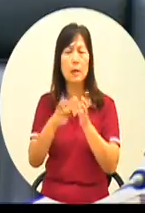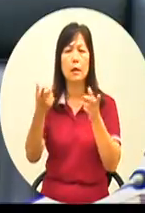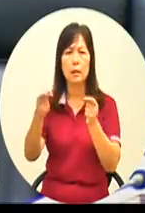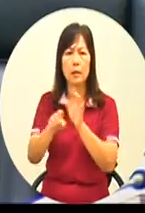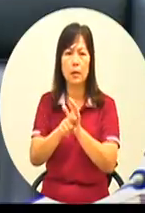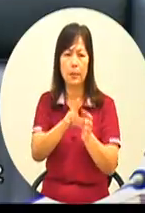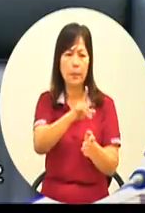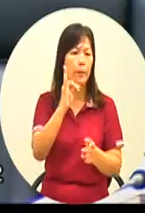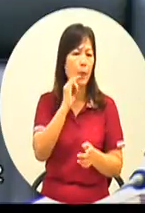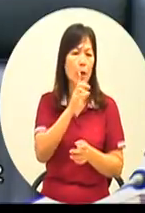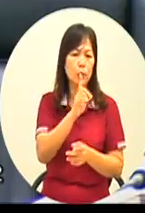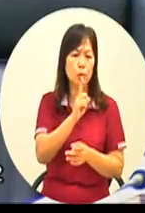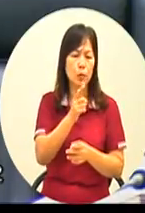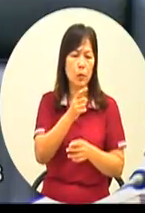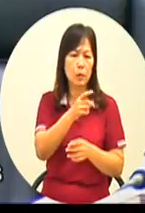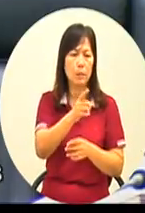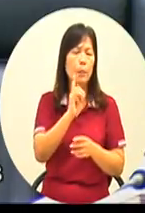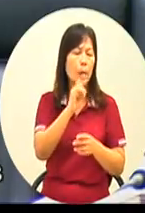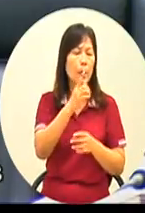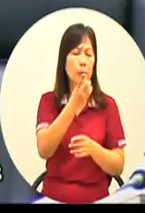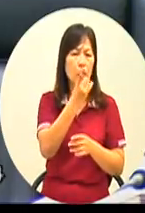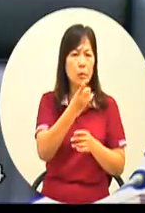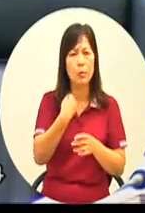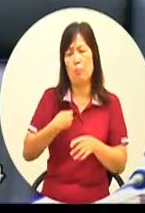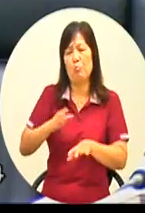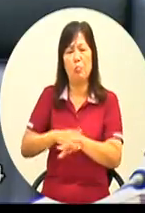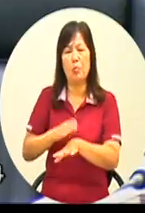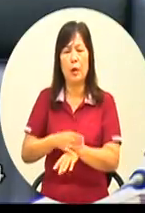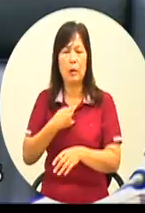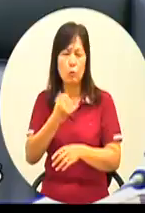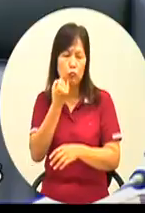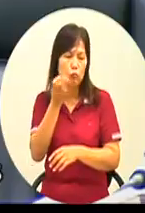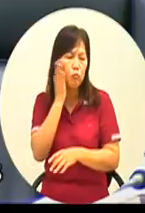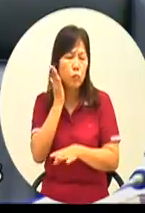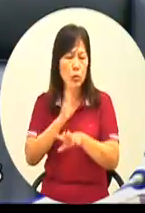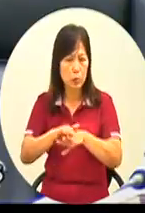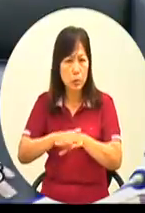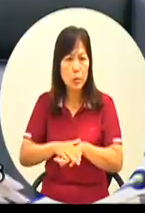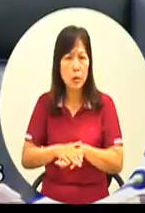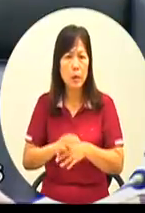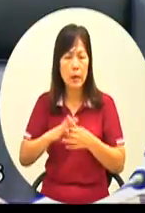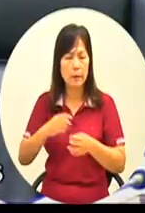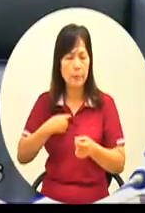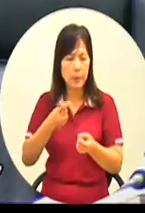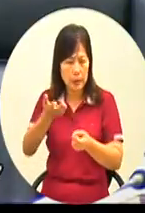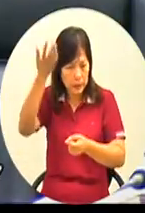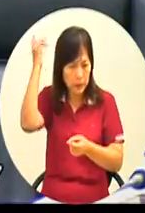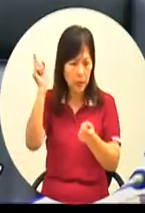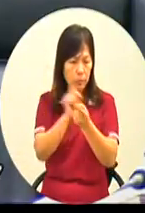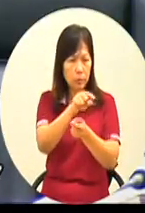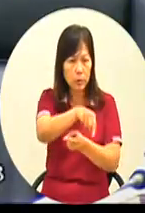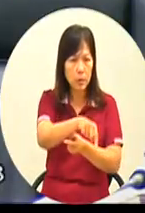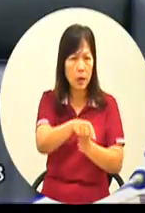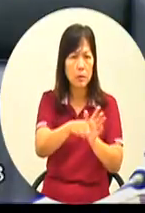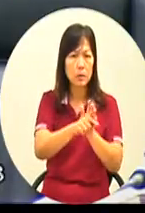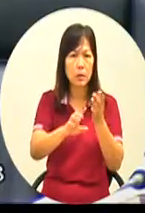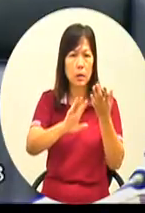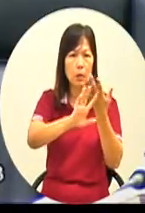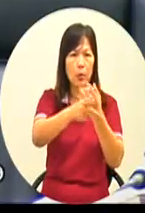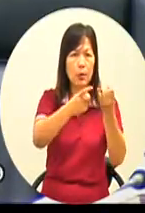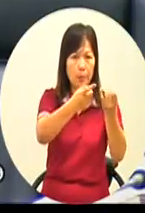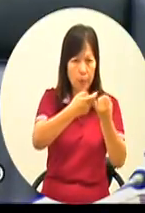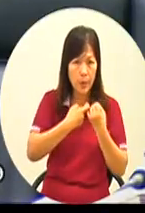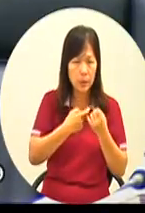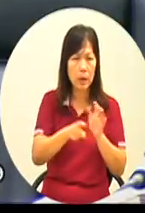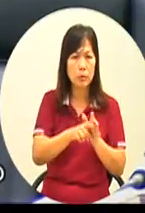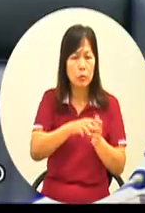会讲妈妈的母语，那这个其实有点可惜。所以过去我们可能对于东南亚的这样的一个外籍配偶，我们